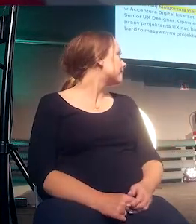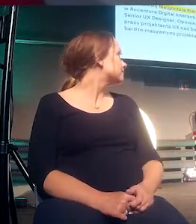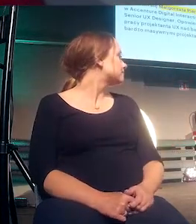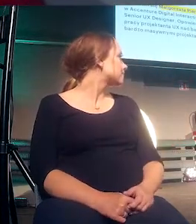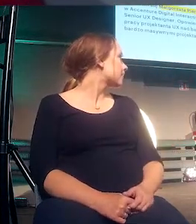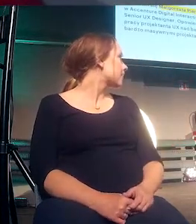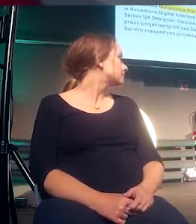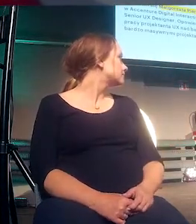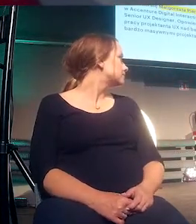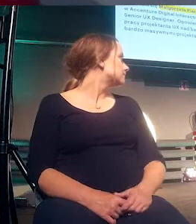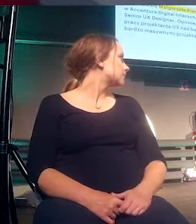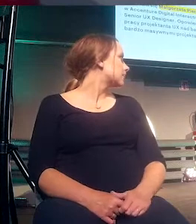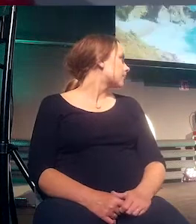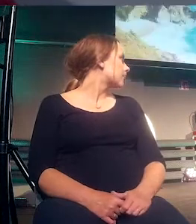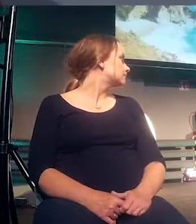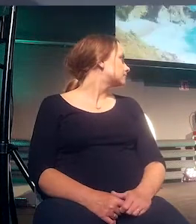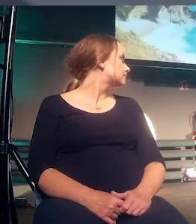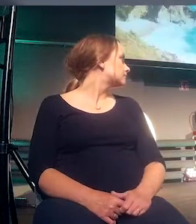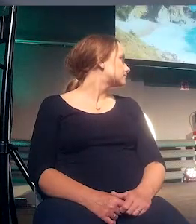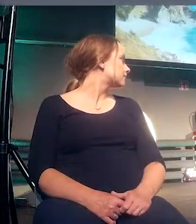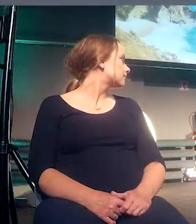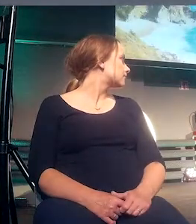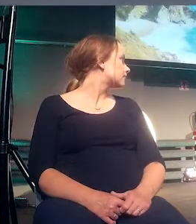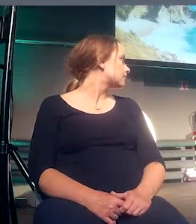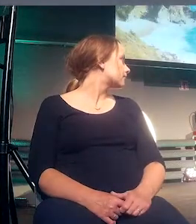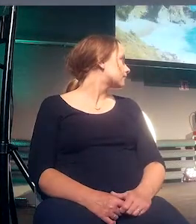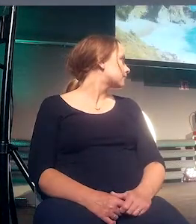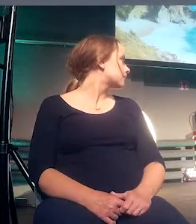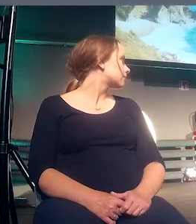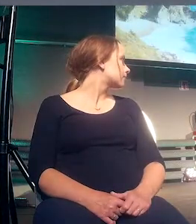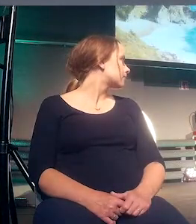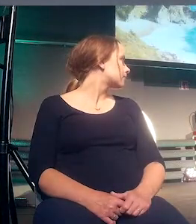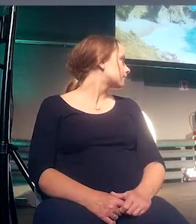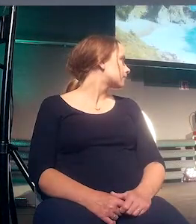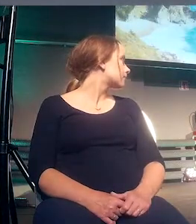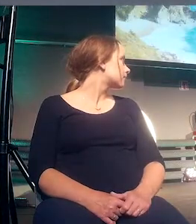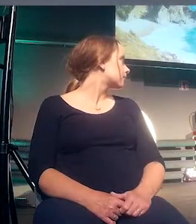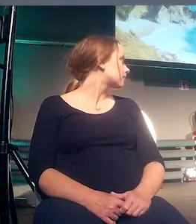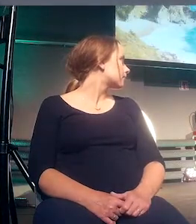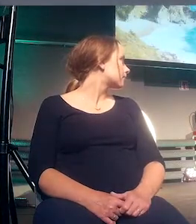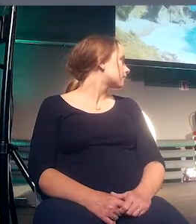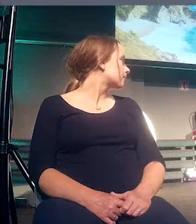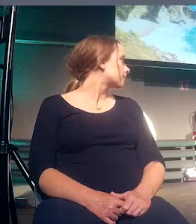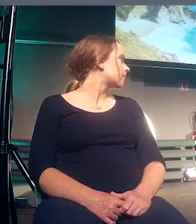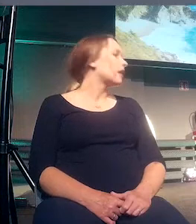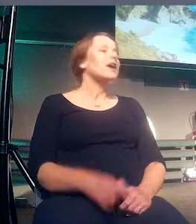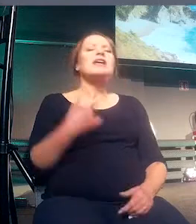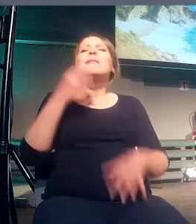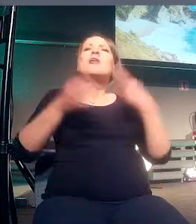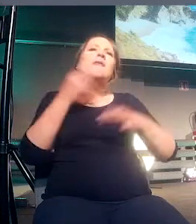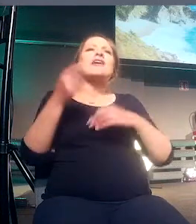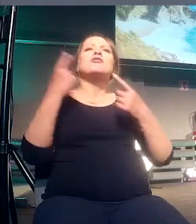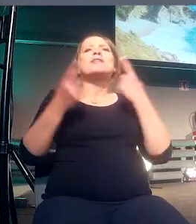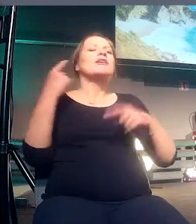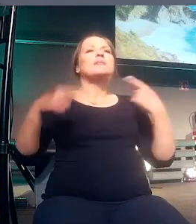Będę opowiadać o tym, jak nie dopuścić do sytuacji po prawej, i też